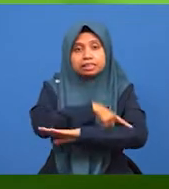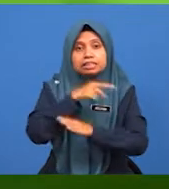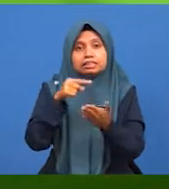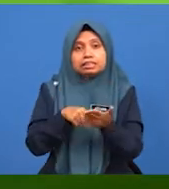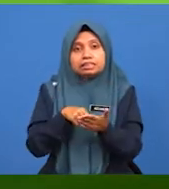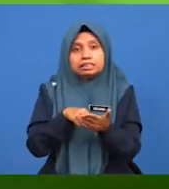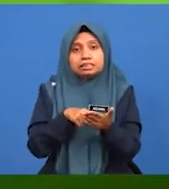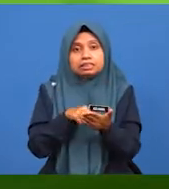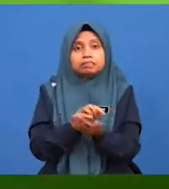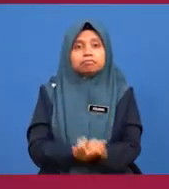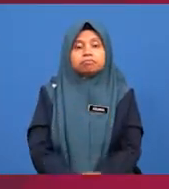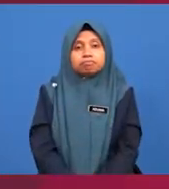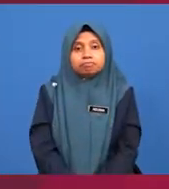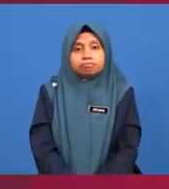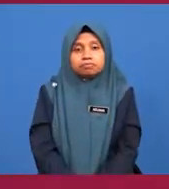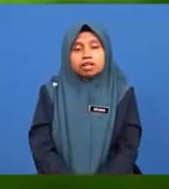pada hari ini.